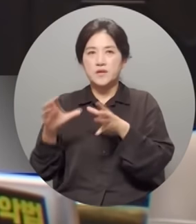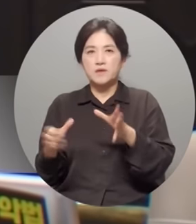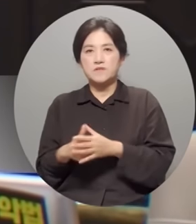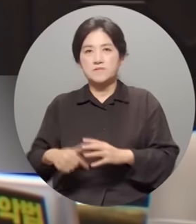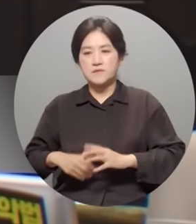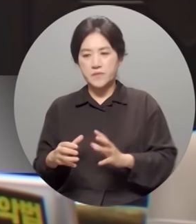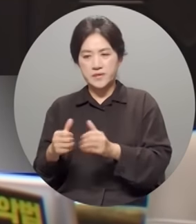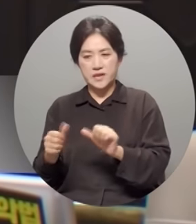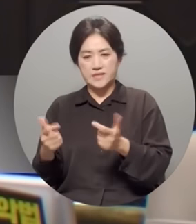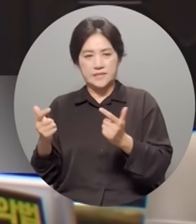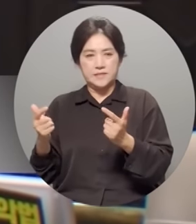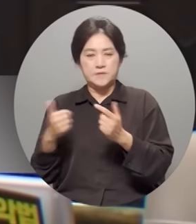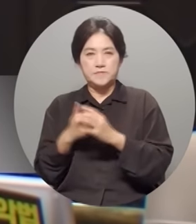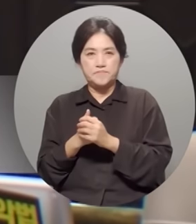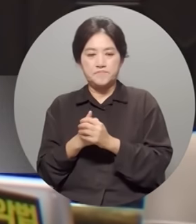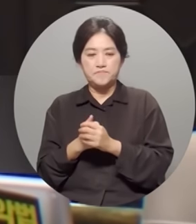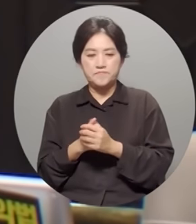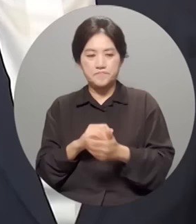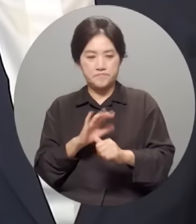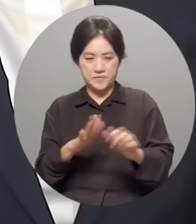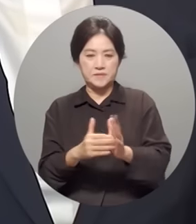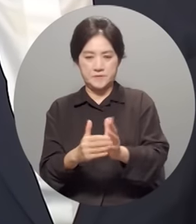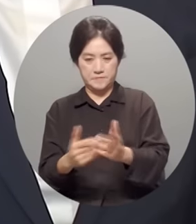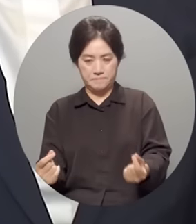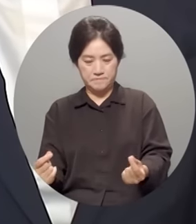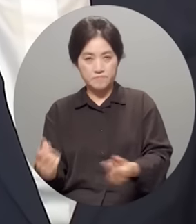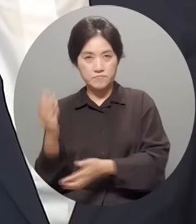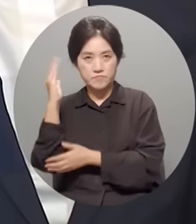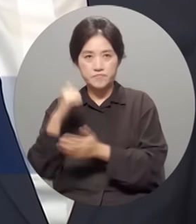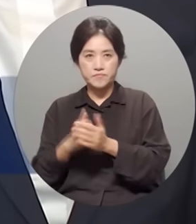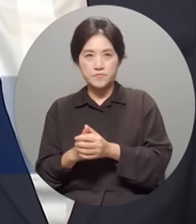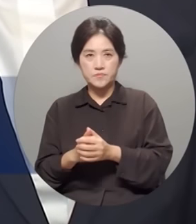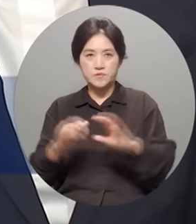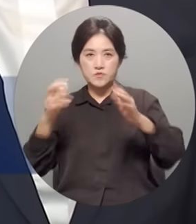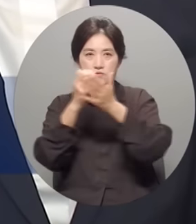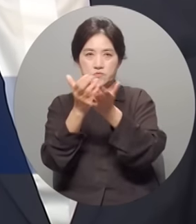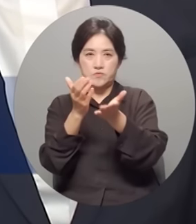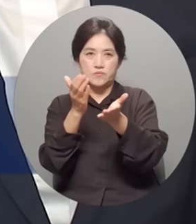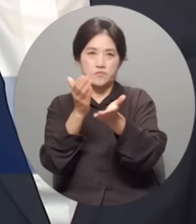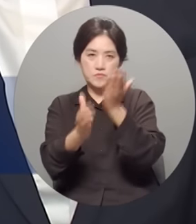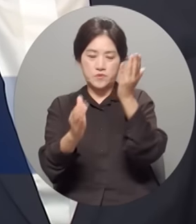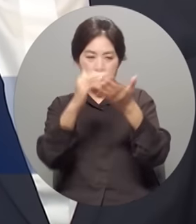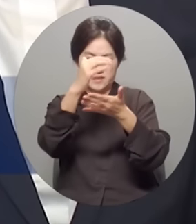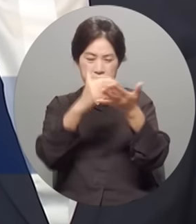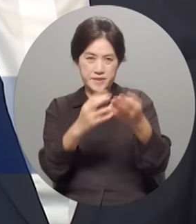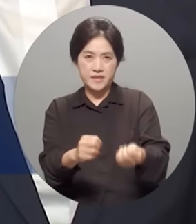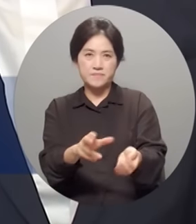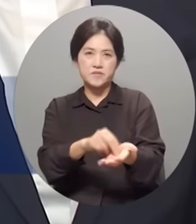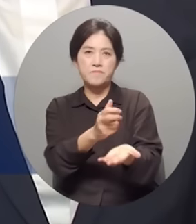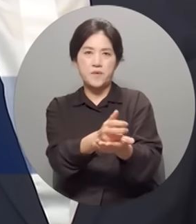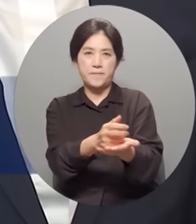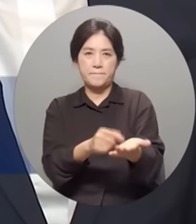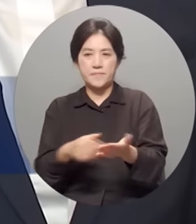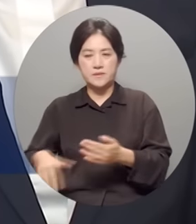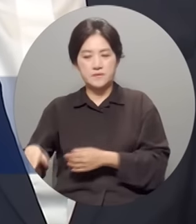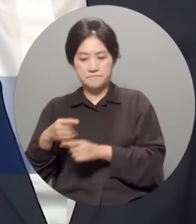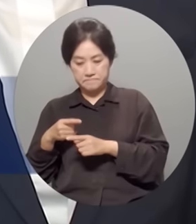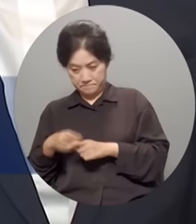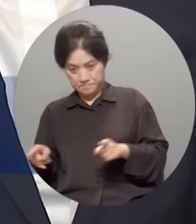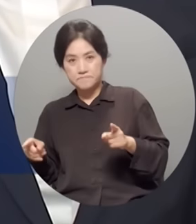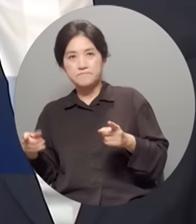결속이 깨진 건 아니라며 부결의 의미를 뒀습니다. 위헌적 요소가 많은, 문제가 많은 법이라고